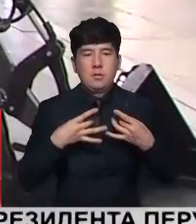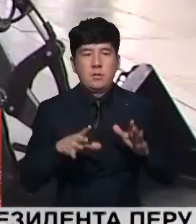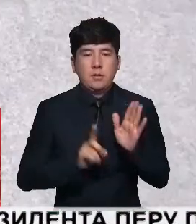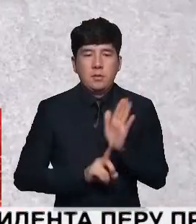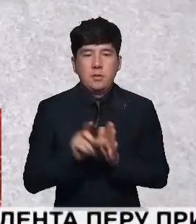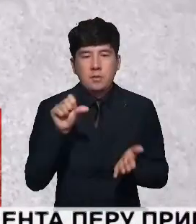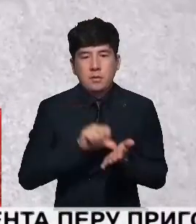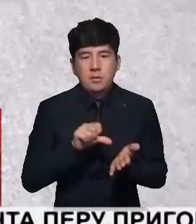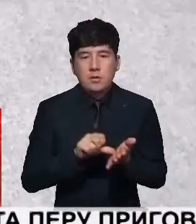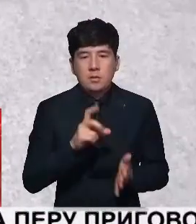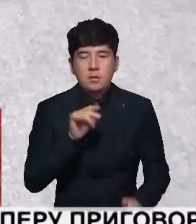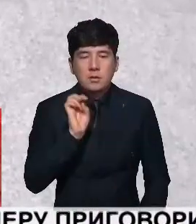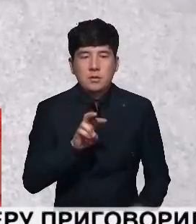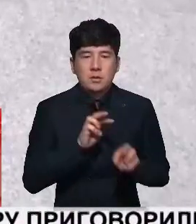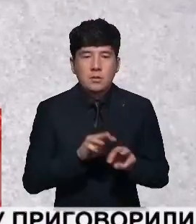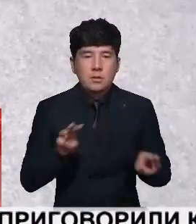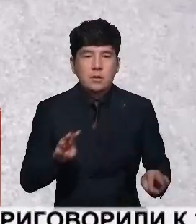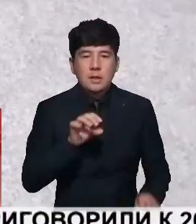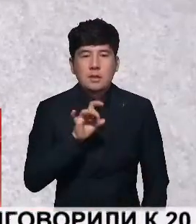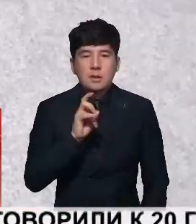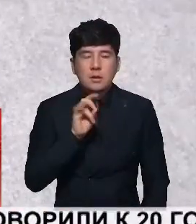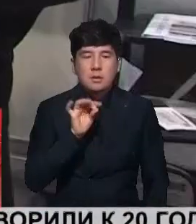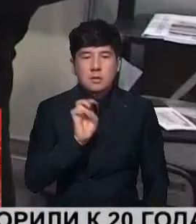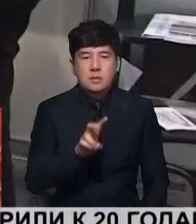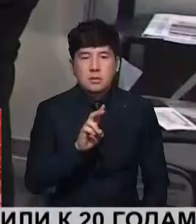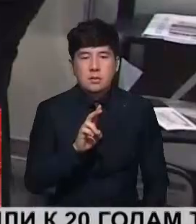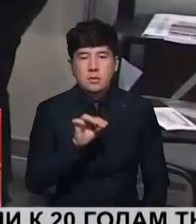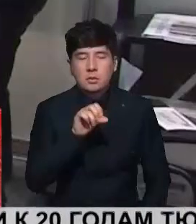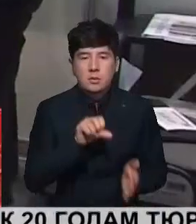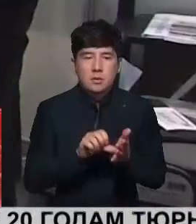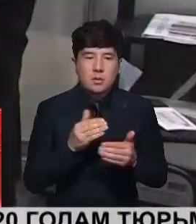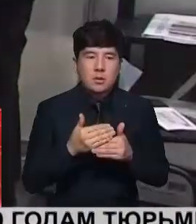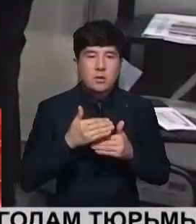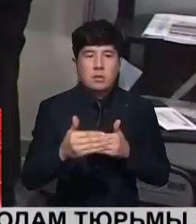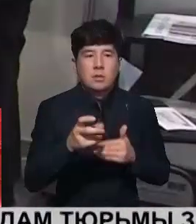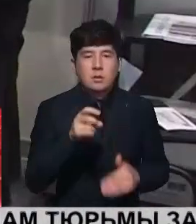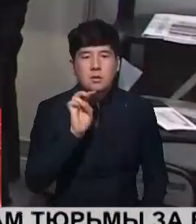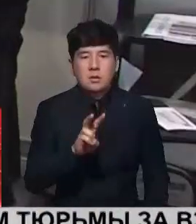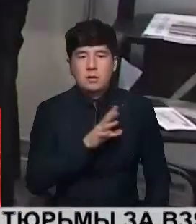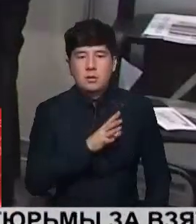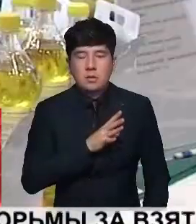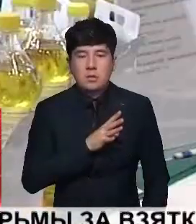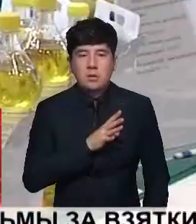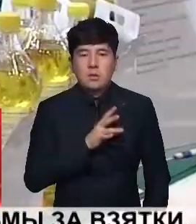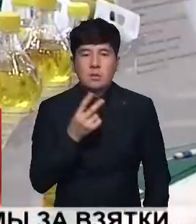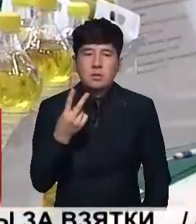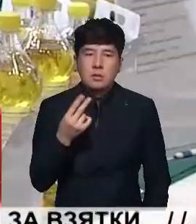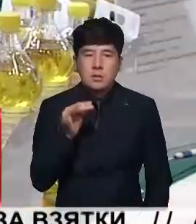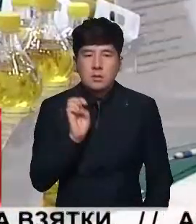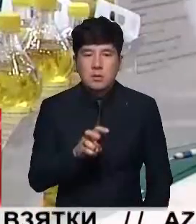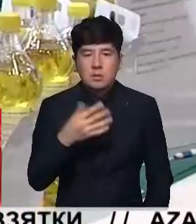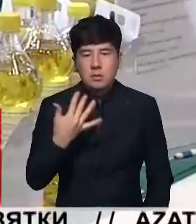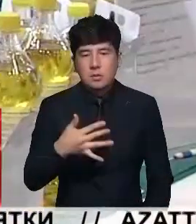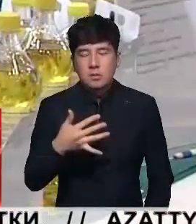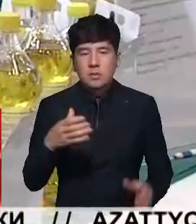участием советника премьер-министра Ералы Тугжанова и зарубежных представителей. Выставочную экспозицию заняли более 250